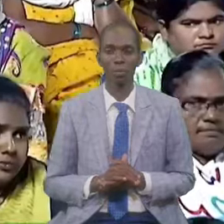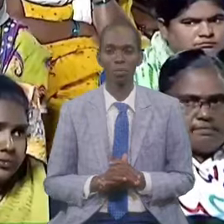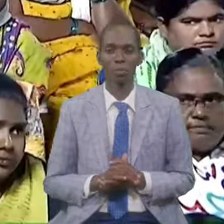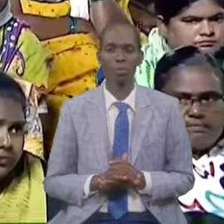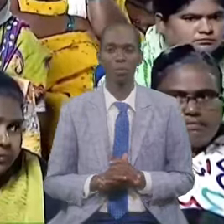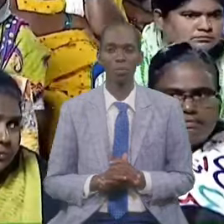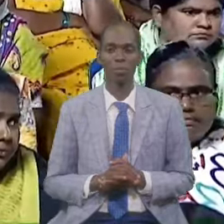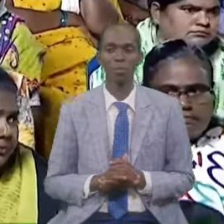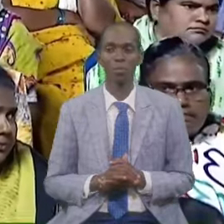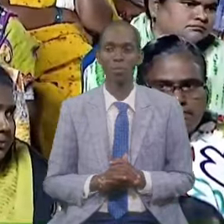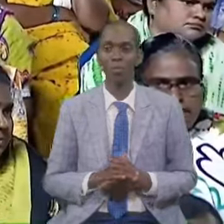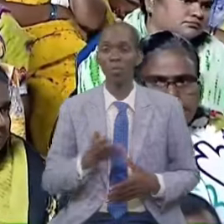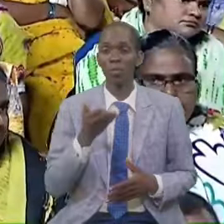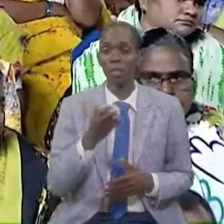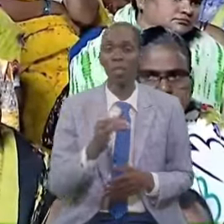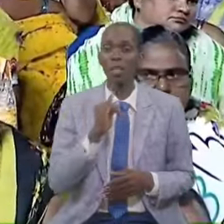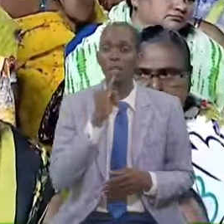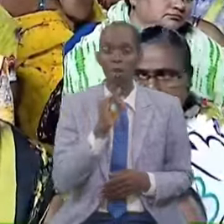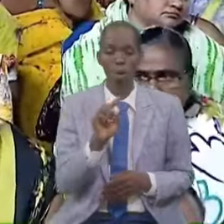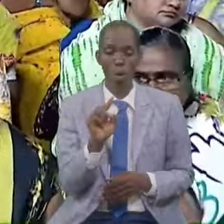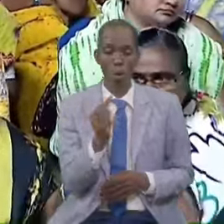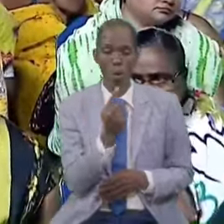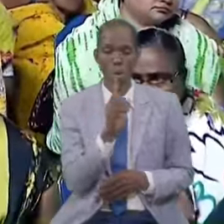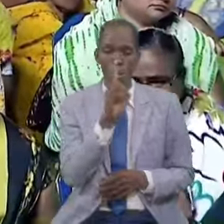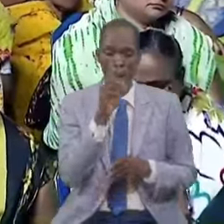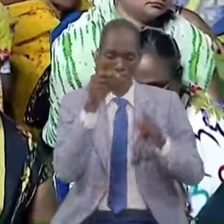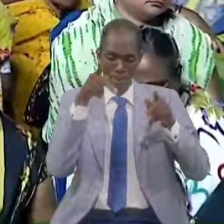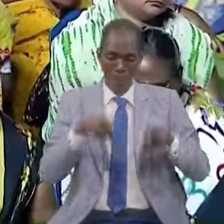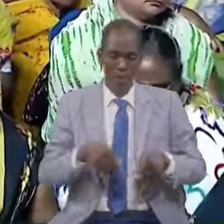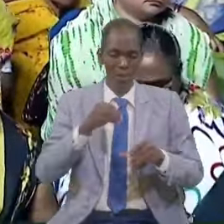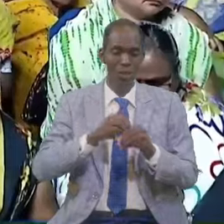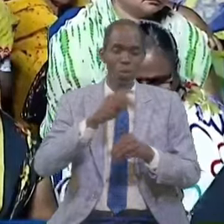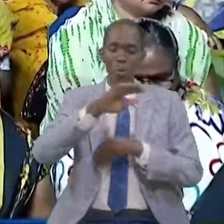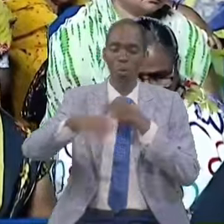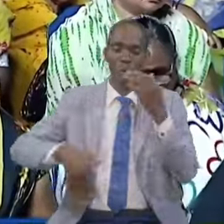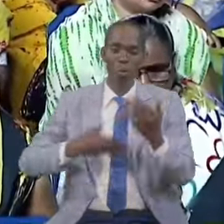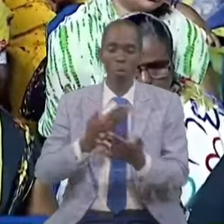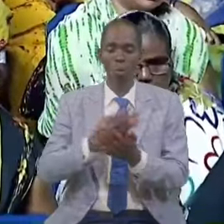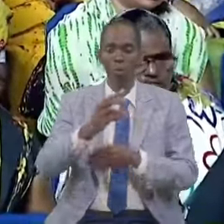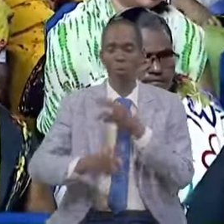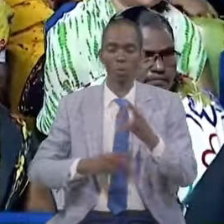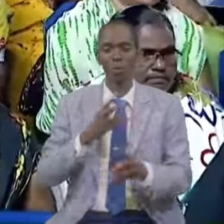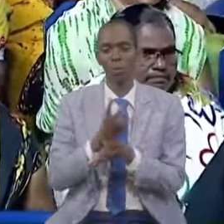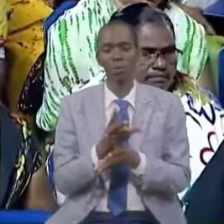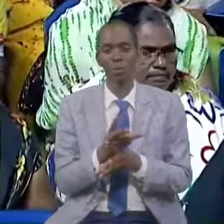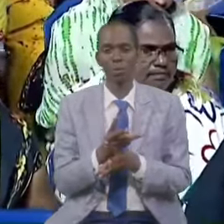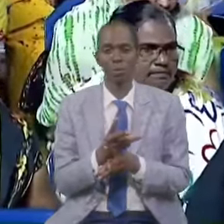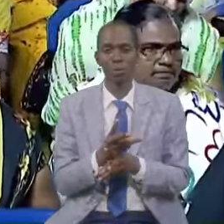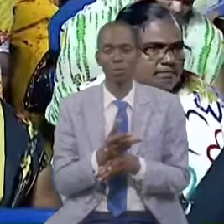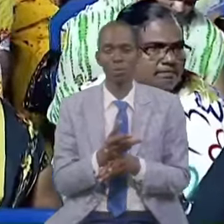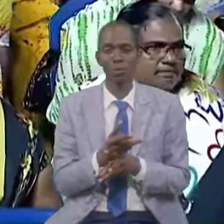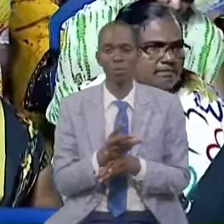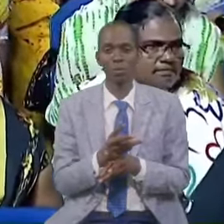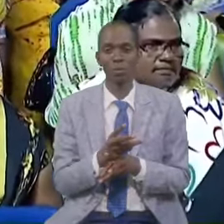There is only one person in the whole universe. సర్వ విశ్రాంతరాళములో ఒకే ఒక్క వ్యక్తి ఉన్నాడు. There